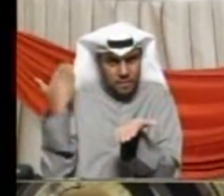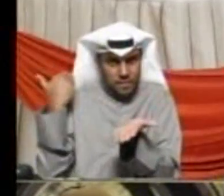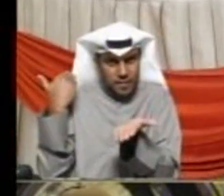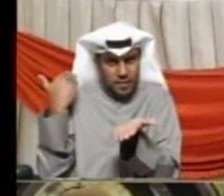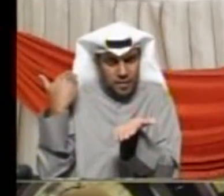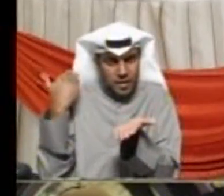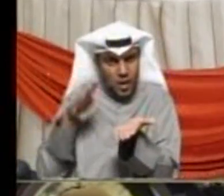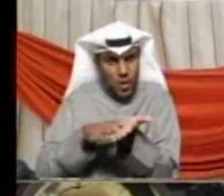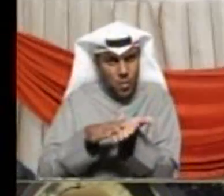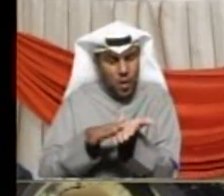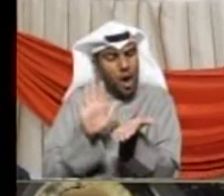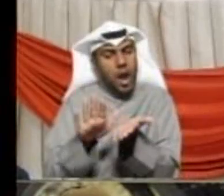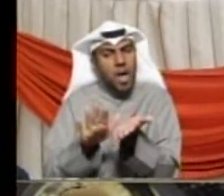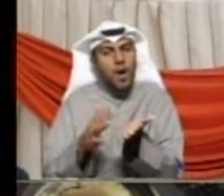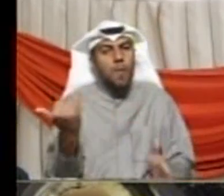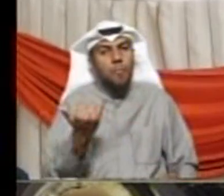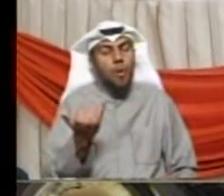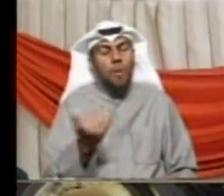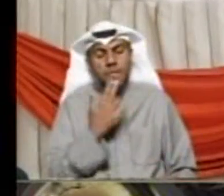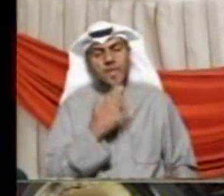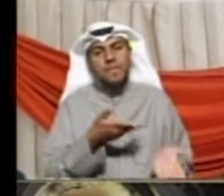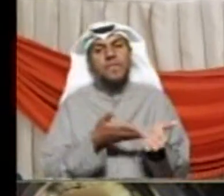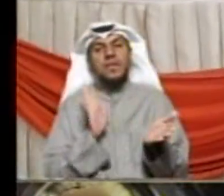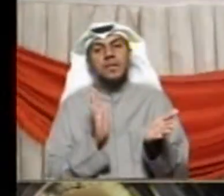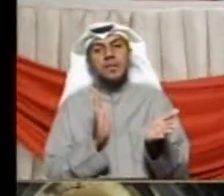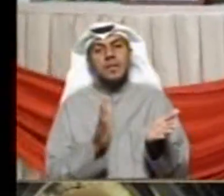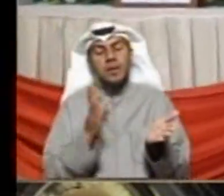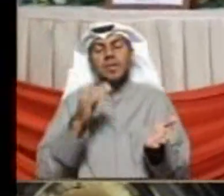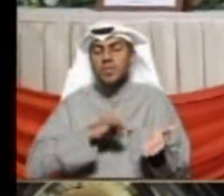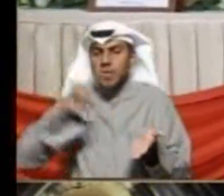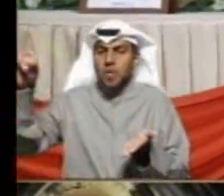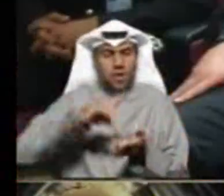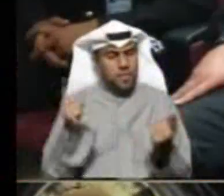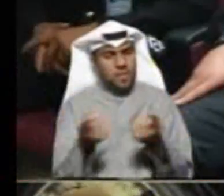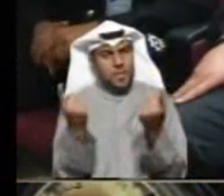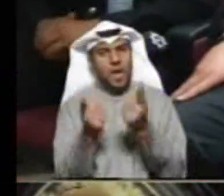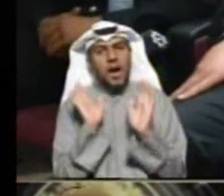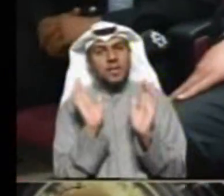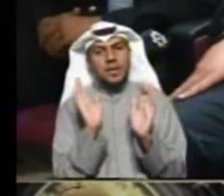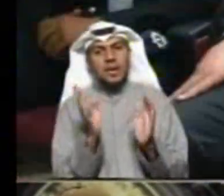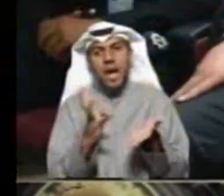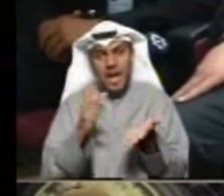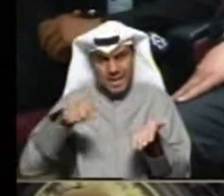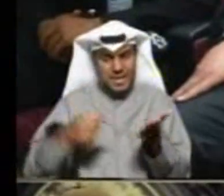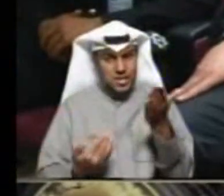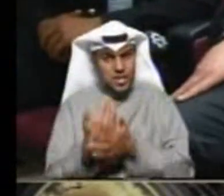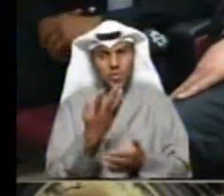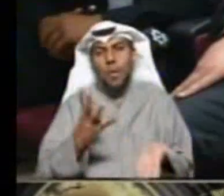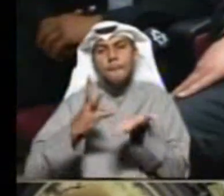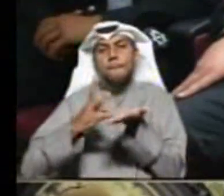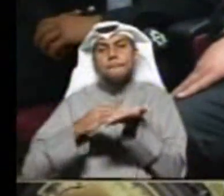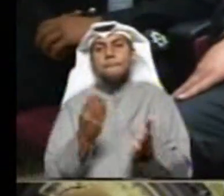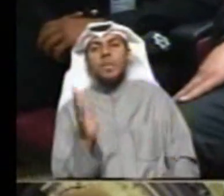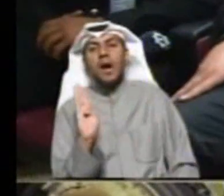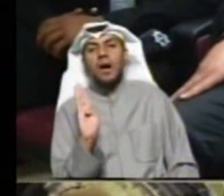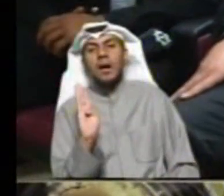بهذا القرار شريطة أن تكون إقامتهم صالحة للدخول إلى البلاد، وكذلك الأشخاص الحاصلون على